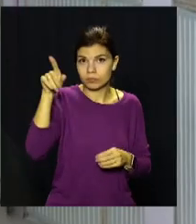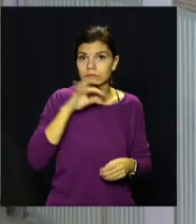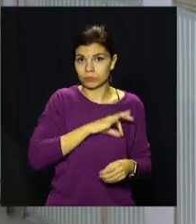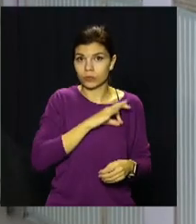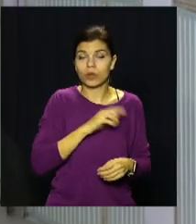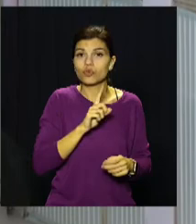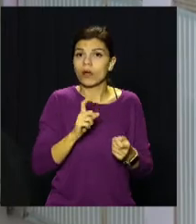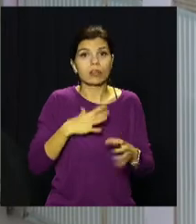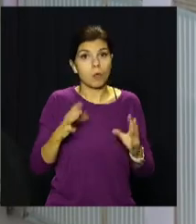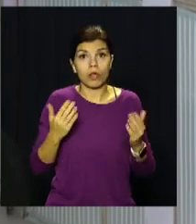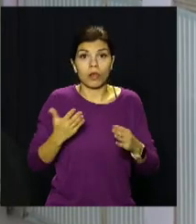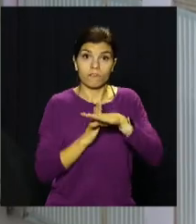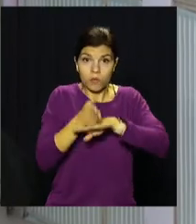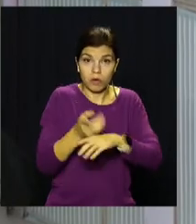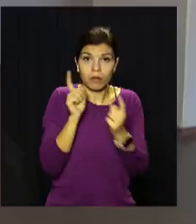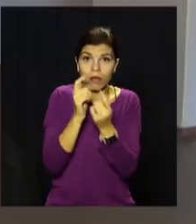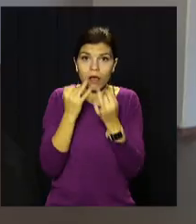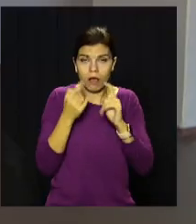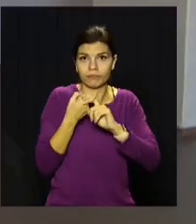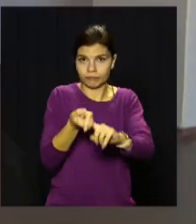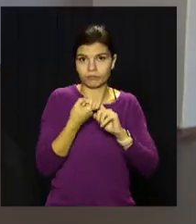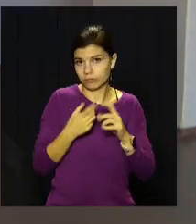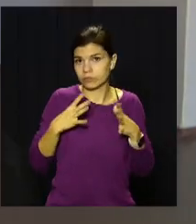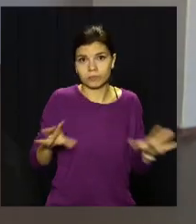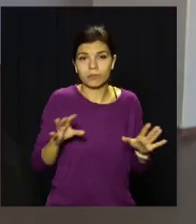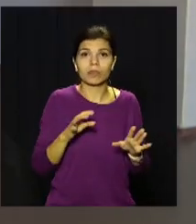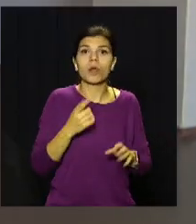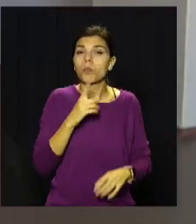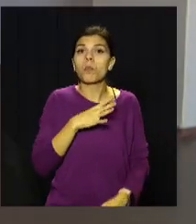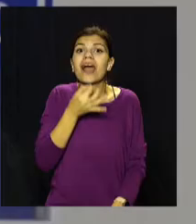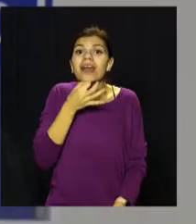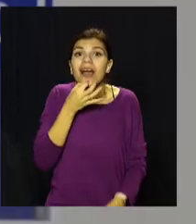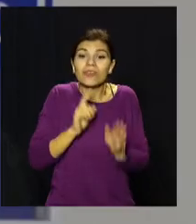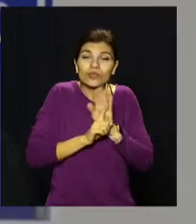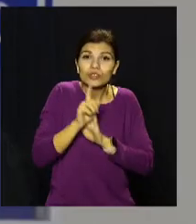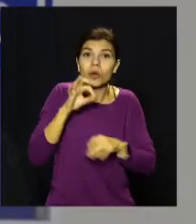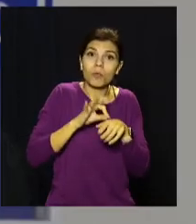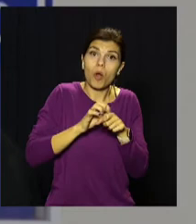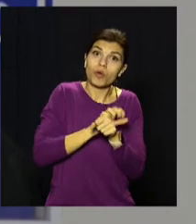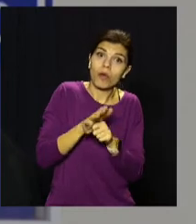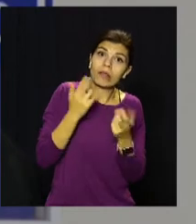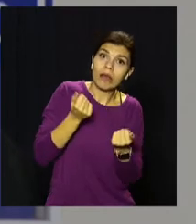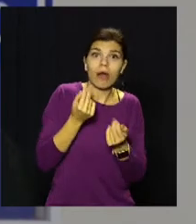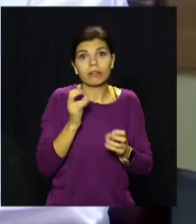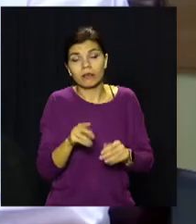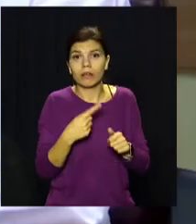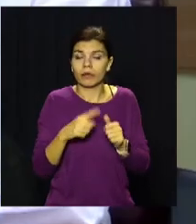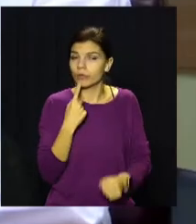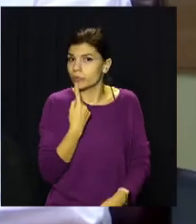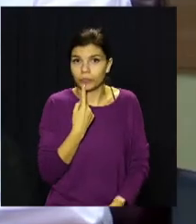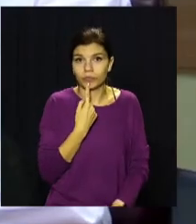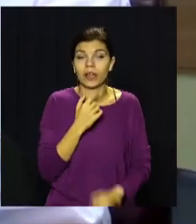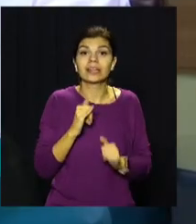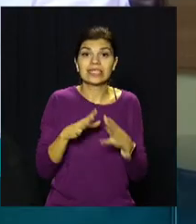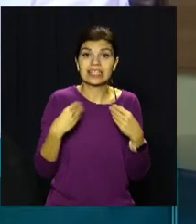не наражати на небезпеку себе та оточуючих. Адже на ранній стадії не завжди можна визначити, хворіє пацієнт на ковід чи ГРВІ. Для